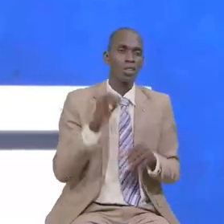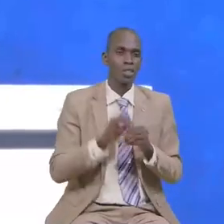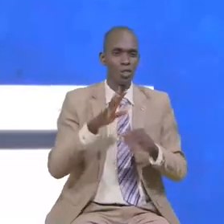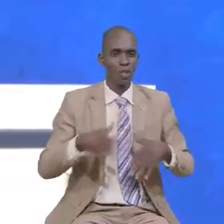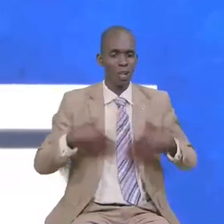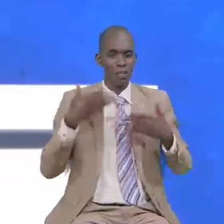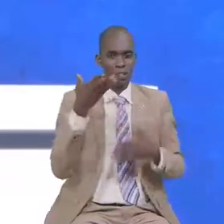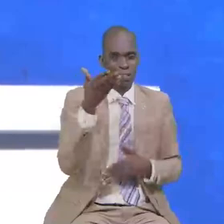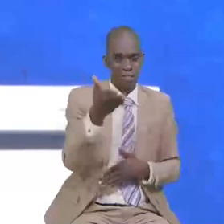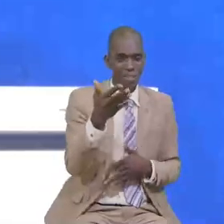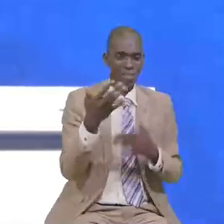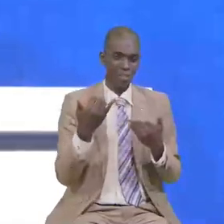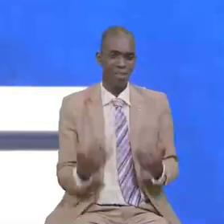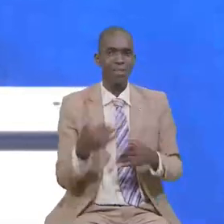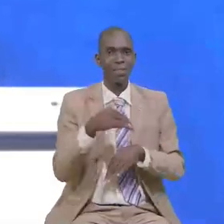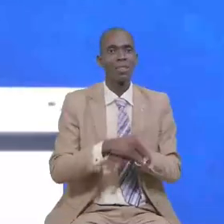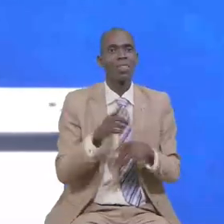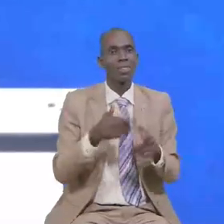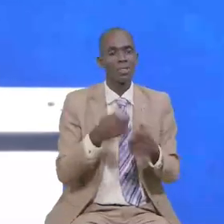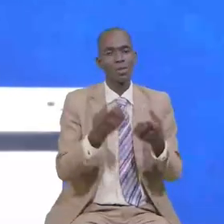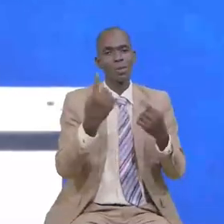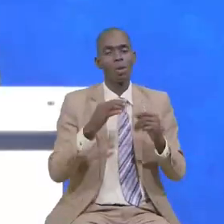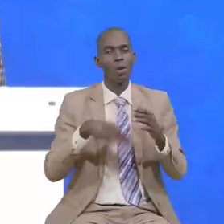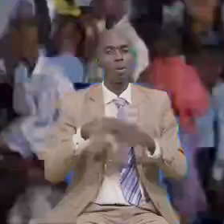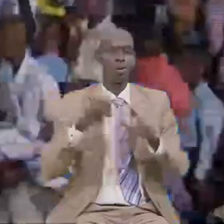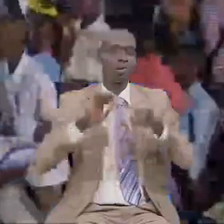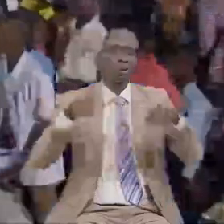du miracle de Dieu dans votre vie là-bas ce soir. Vous allez sortir pour donner votre...